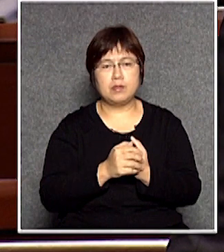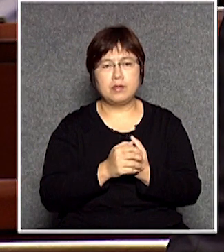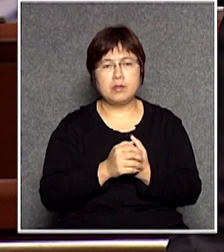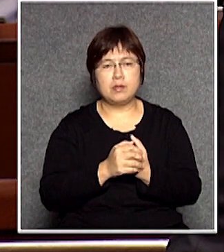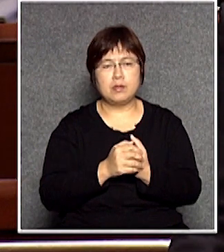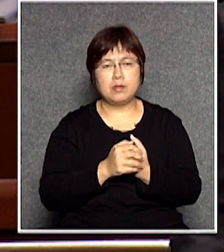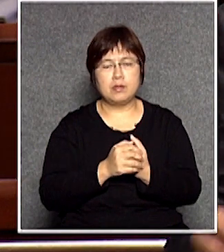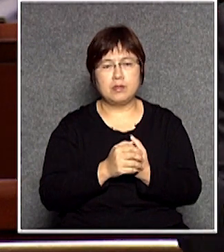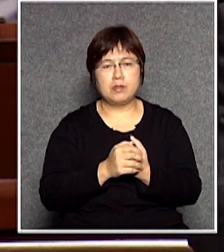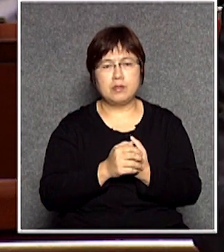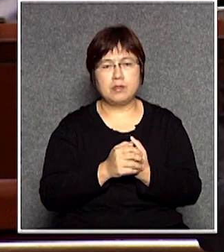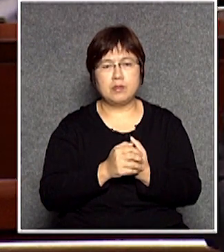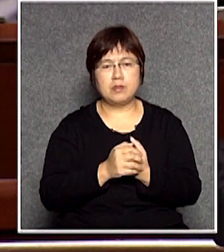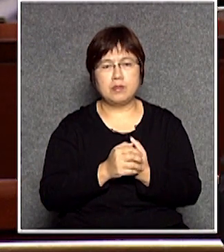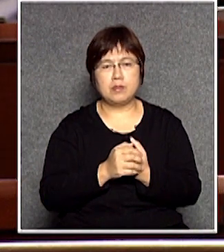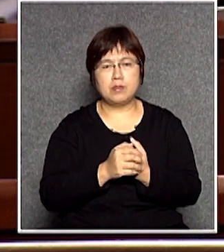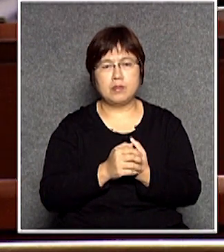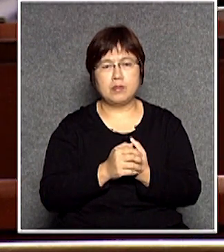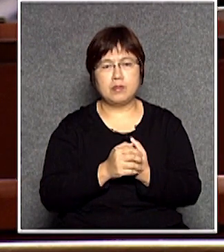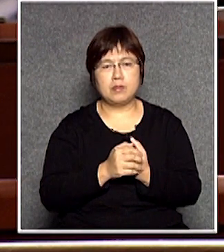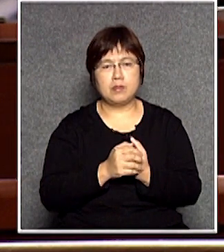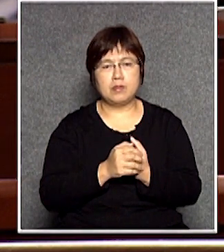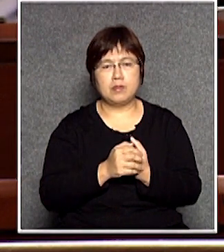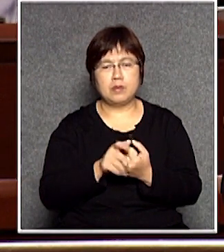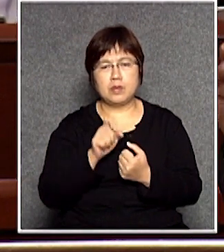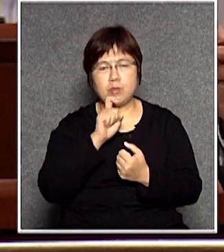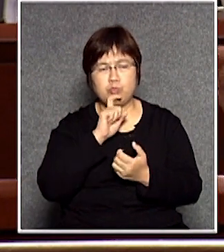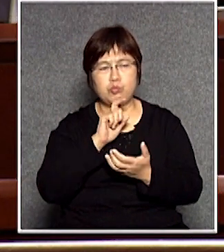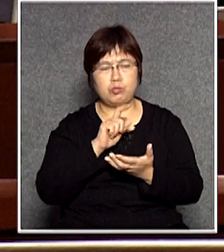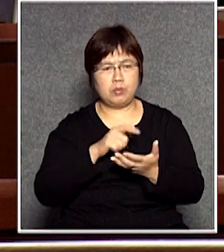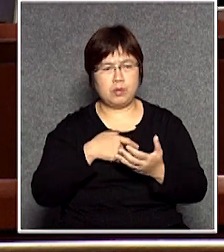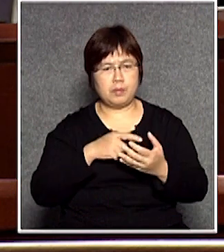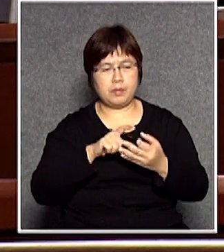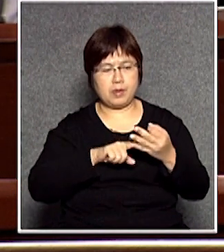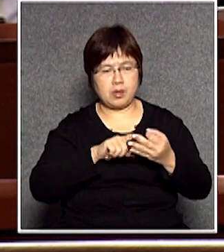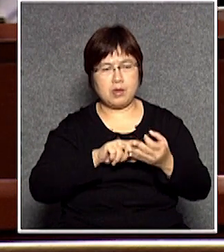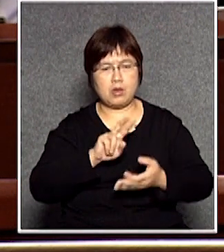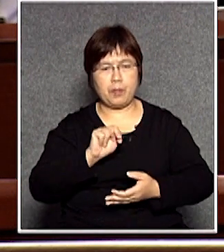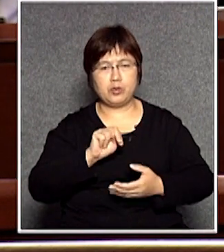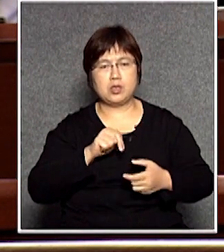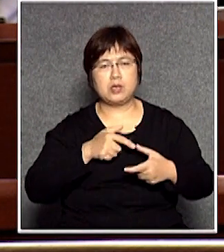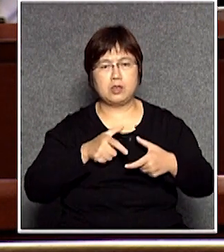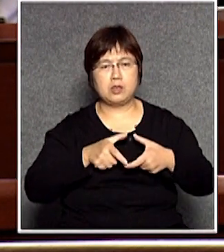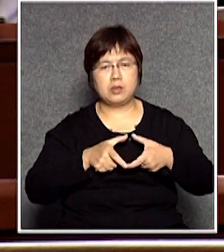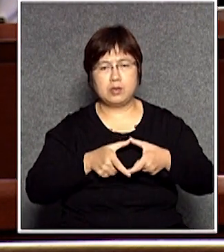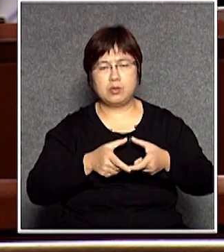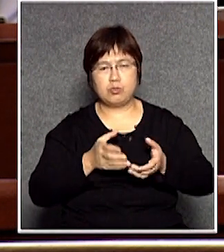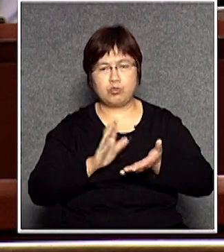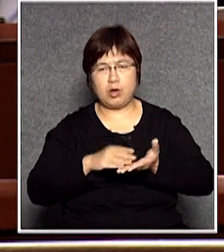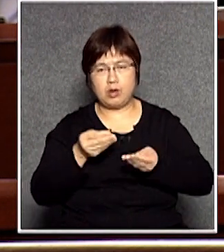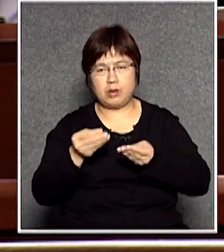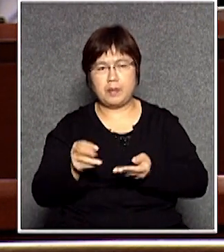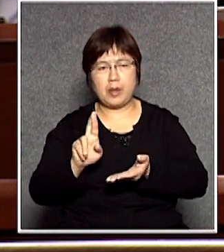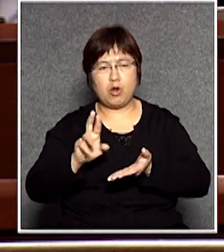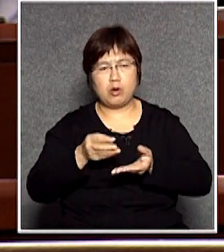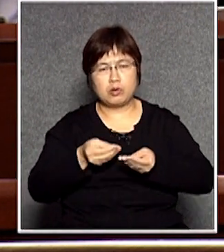亦都是獲得這個諾貝爾文學獎的這個運動，我